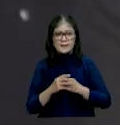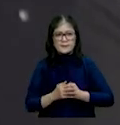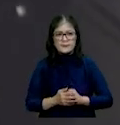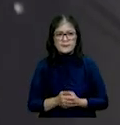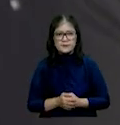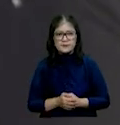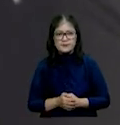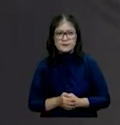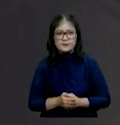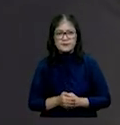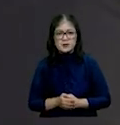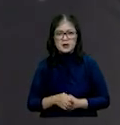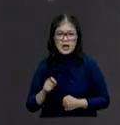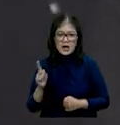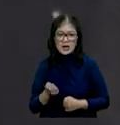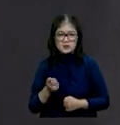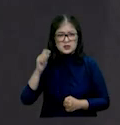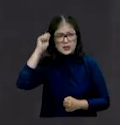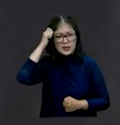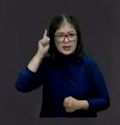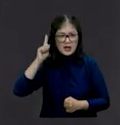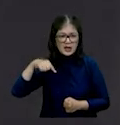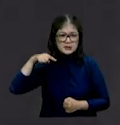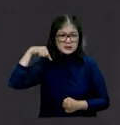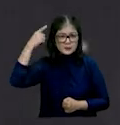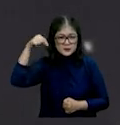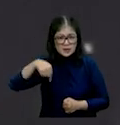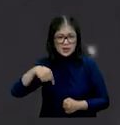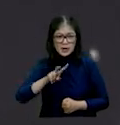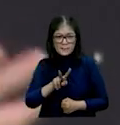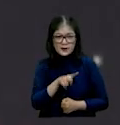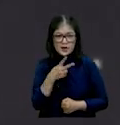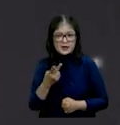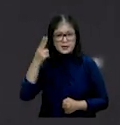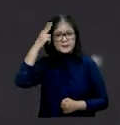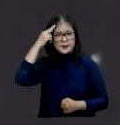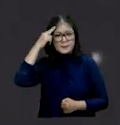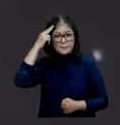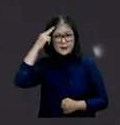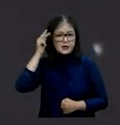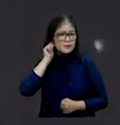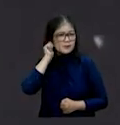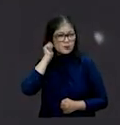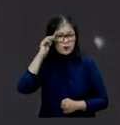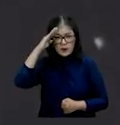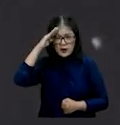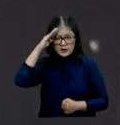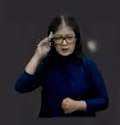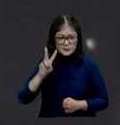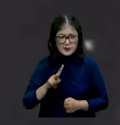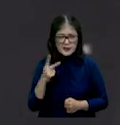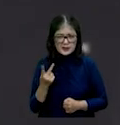This is something that we need to remember. We are here not to replace, let's say, male leadership. No, we want to be here to